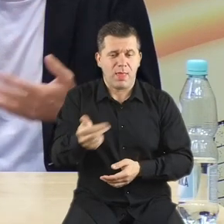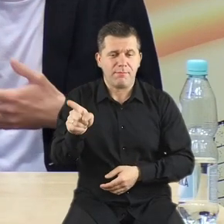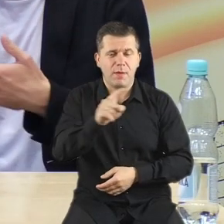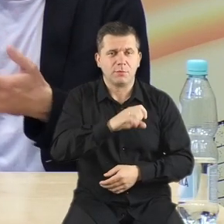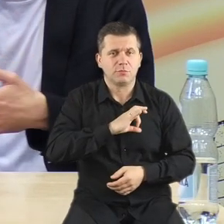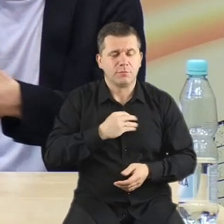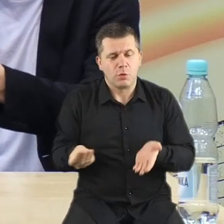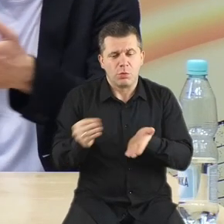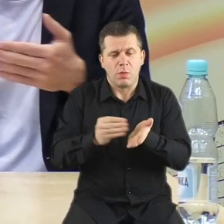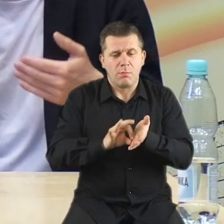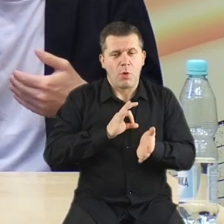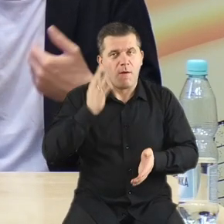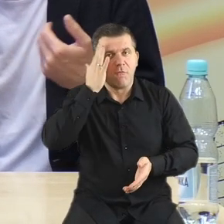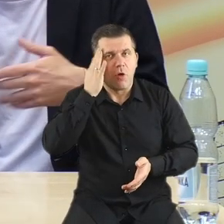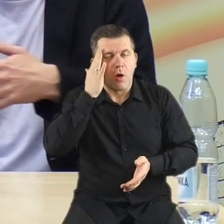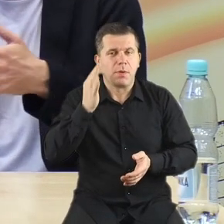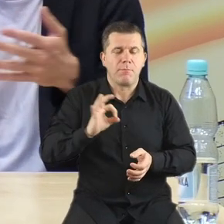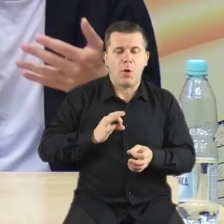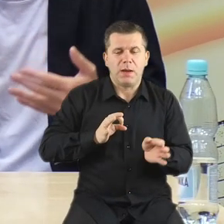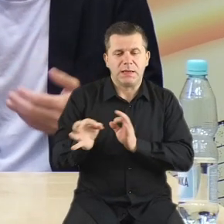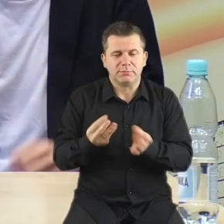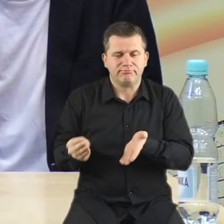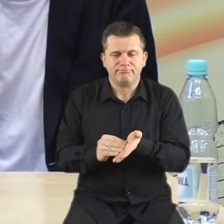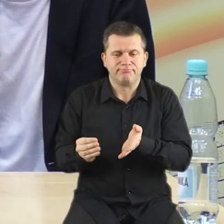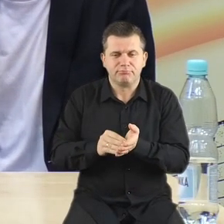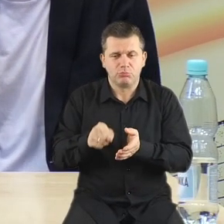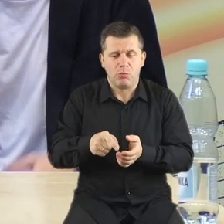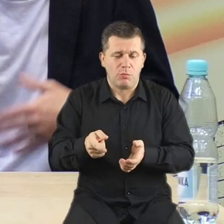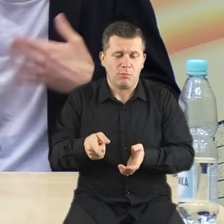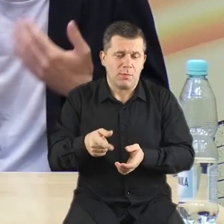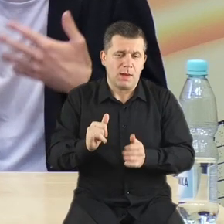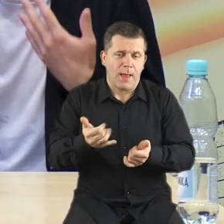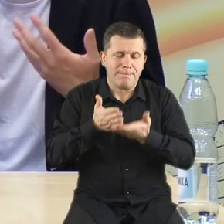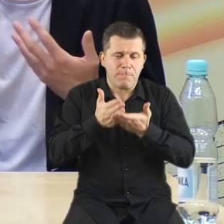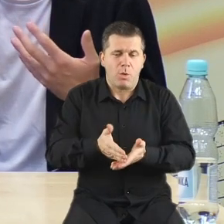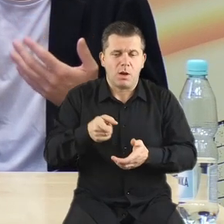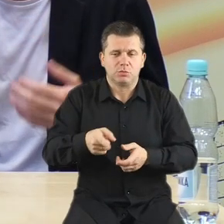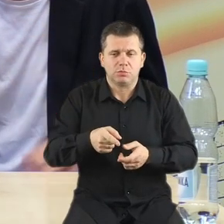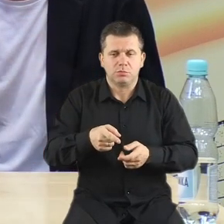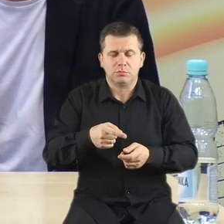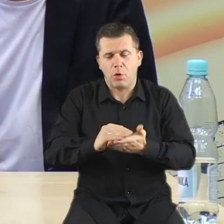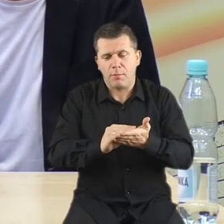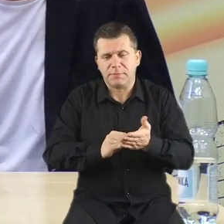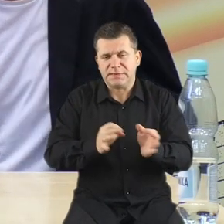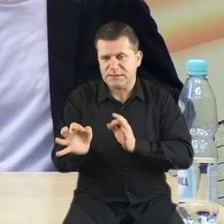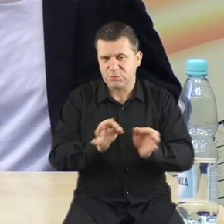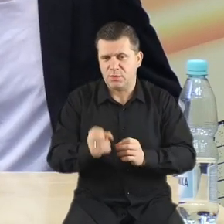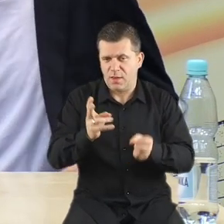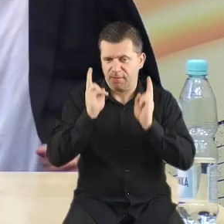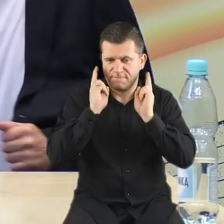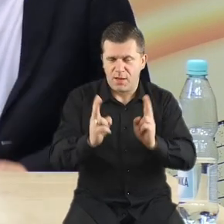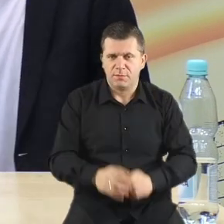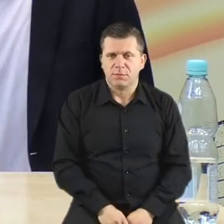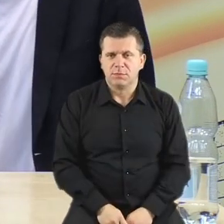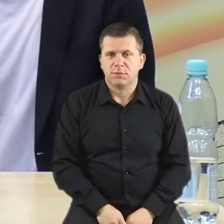swoją wyobraźnią, sobą, historiami moimi czy moich najbliższych, żeby jakoś sobie poradzić z tą historią. To faktycznie ta historia. W